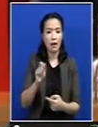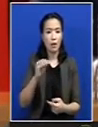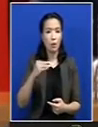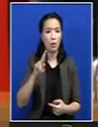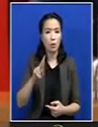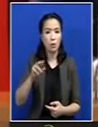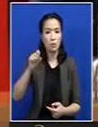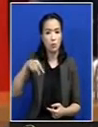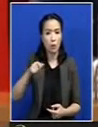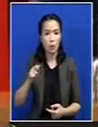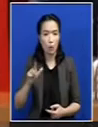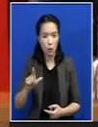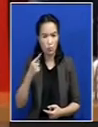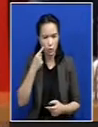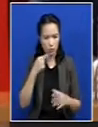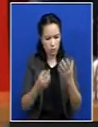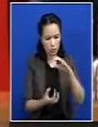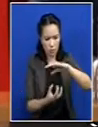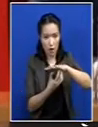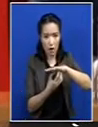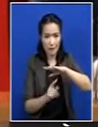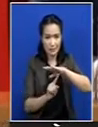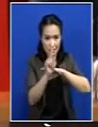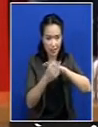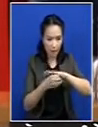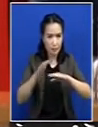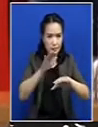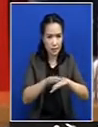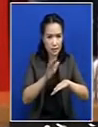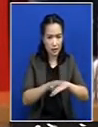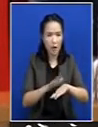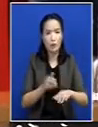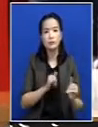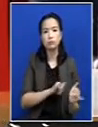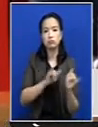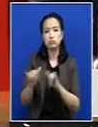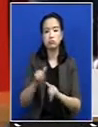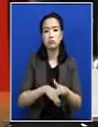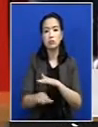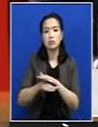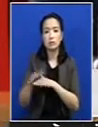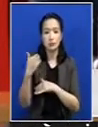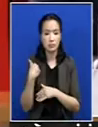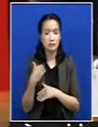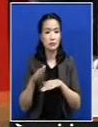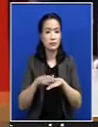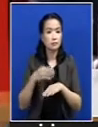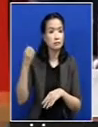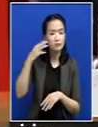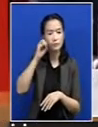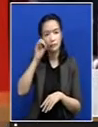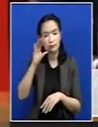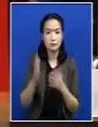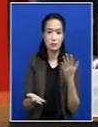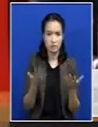รตรวจจับควัน2วงจรเมื่อวงจรแรกทำงานจะมีการแจ้งเตือนเพื่อให้มีคนอพยพออกจากพื้นที่ไม่ว่าจะเป็นด้วยเสียงด้วย